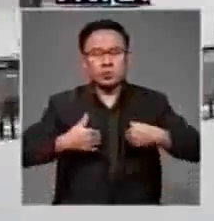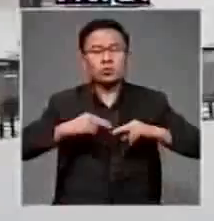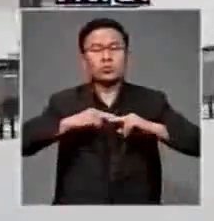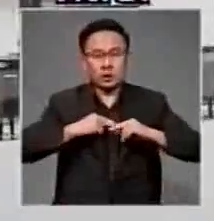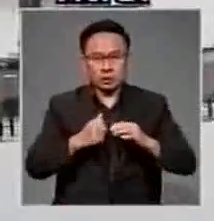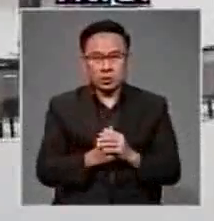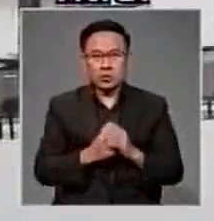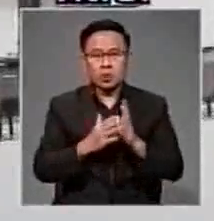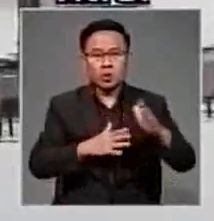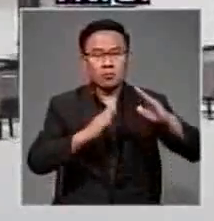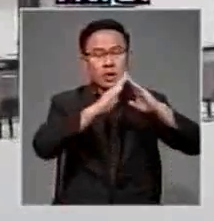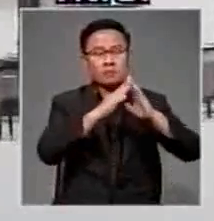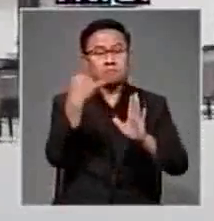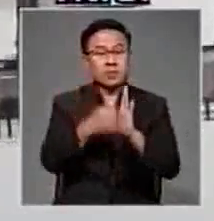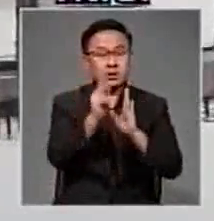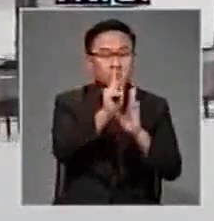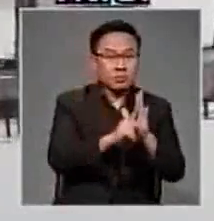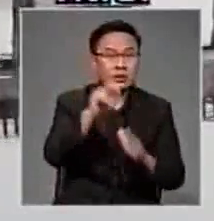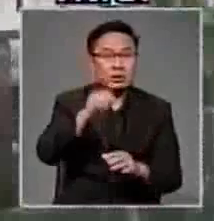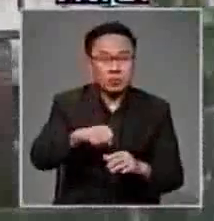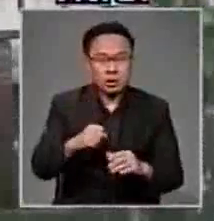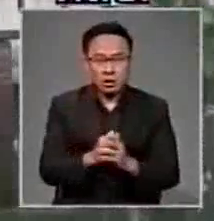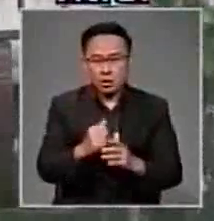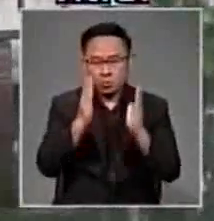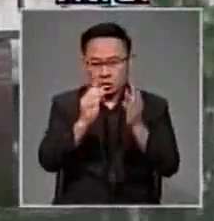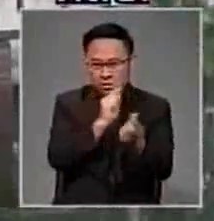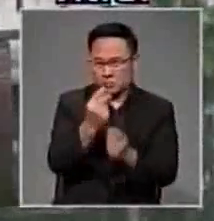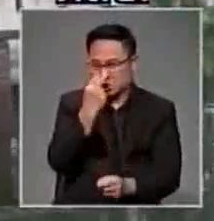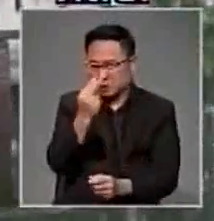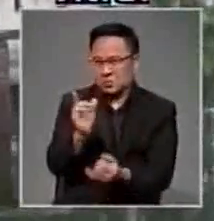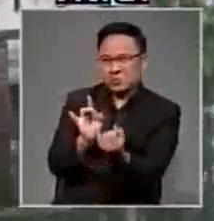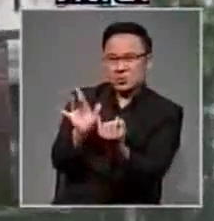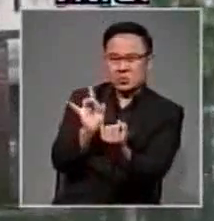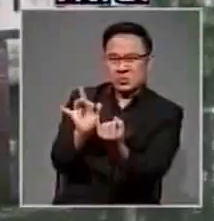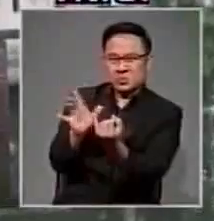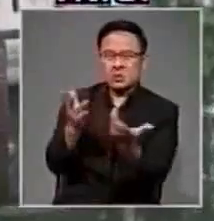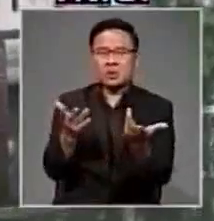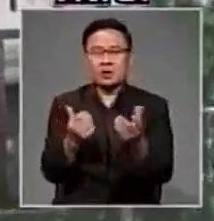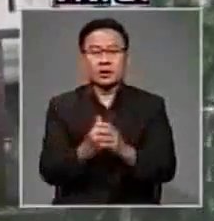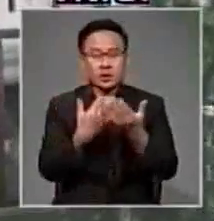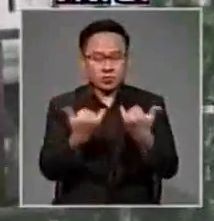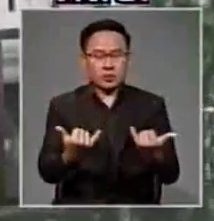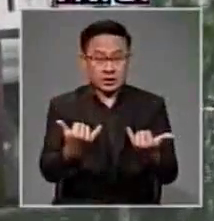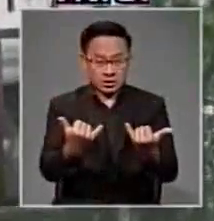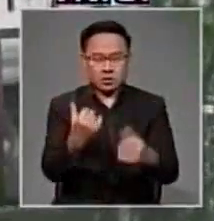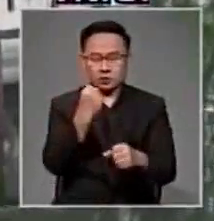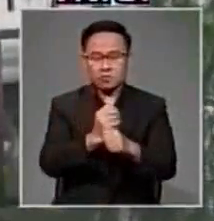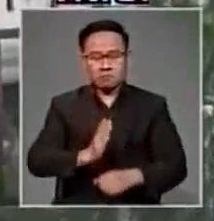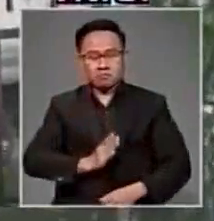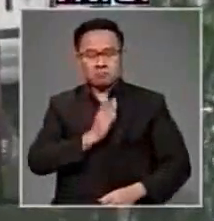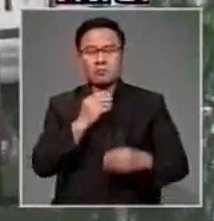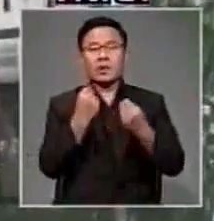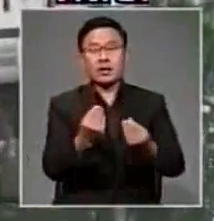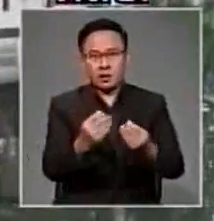ก็เป็นผลเสียกับพี่น้องเองขาดศักดิ์ศรีพวกบ้านไม่ถูกกฎหมายนะครับขาดความเชื่อมั่นในสังคมนะครับ